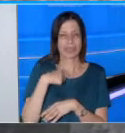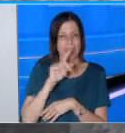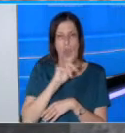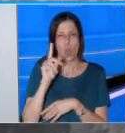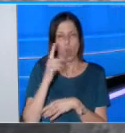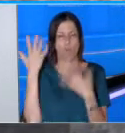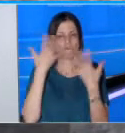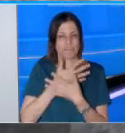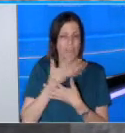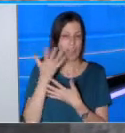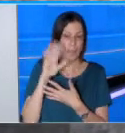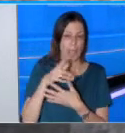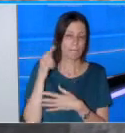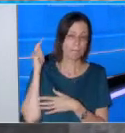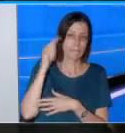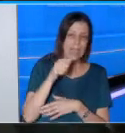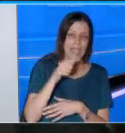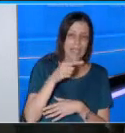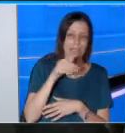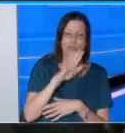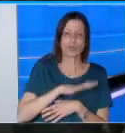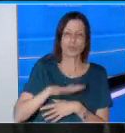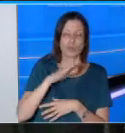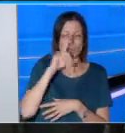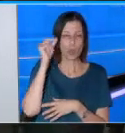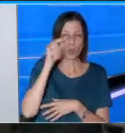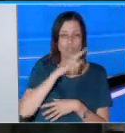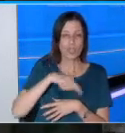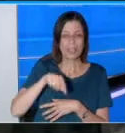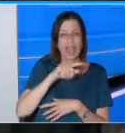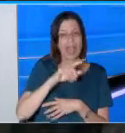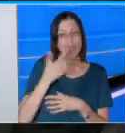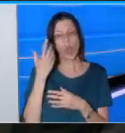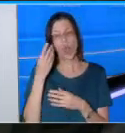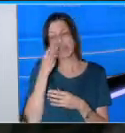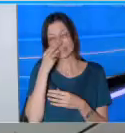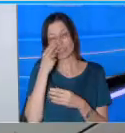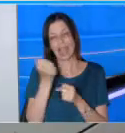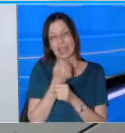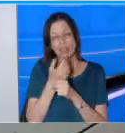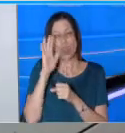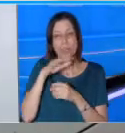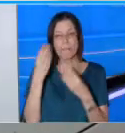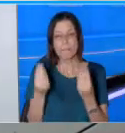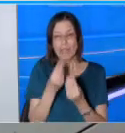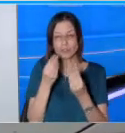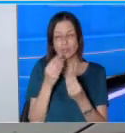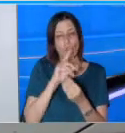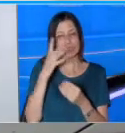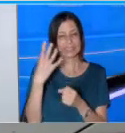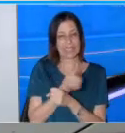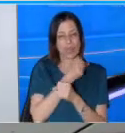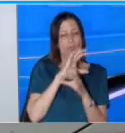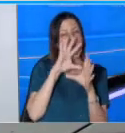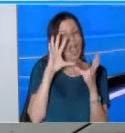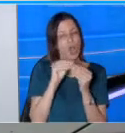אם יהיה גם ירי לגוש דן, או אם הם ינסו לשלוף עוד איזשהו שפן מהכובע שהם לא הצליחו עד עכשיו. הכל באמת